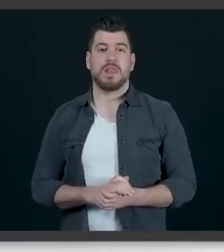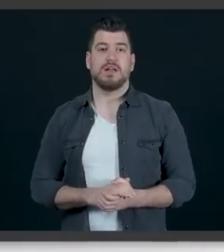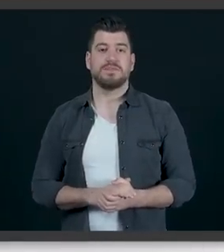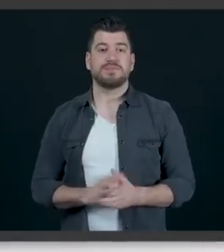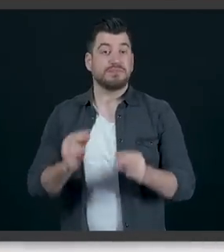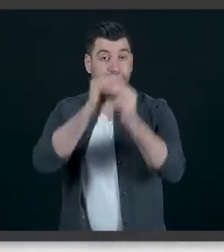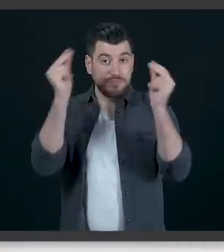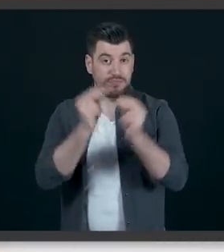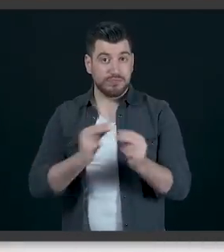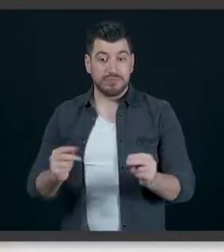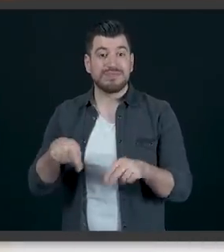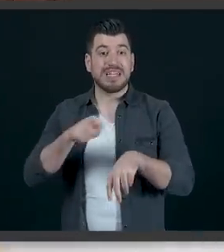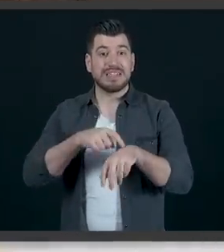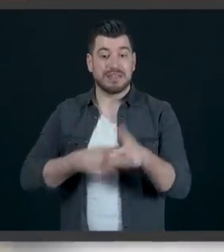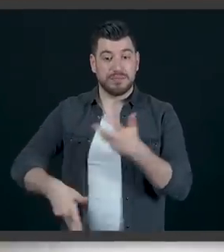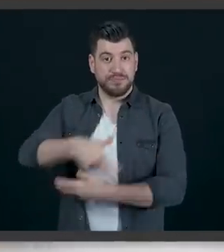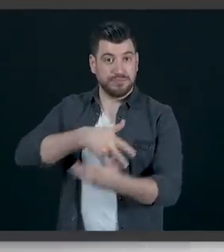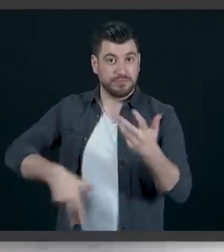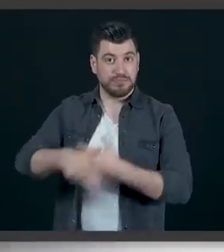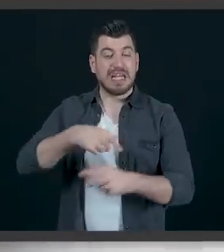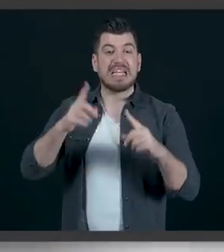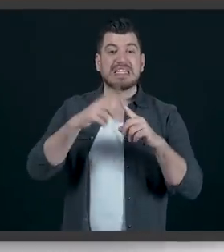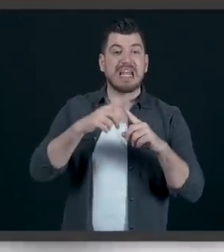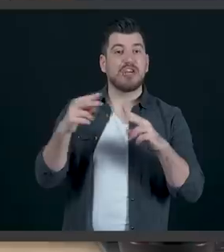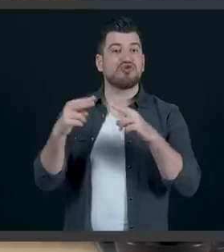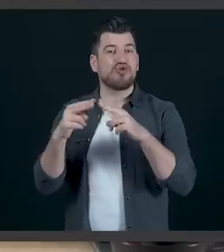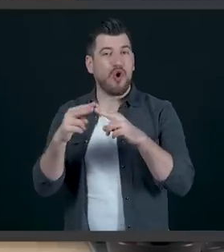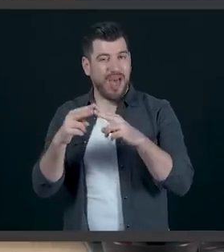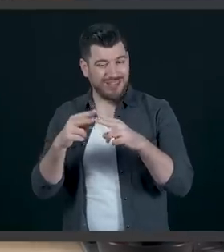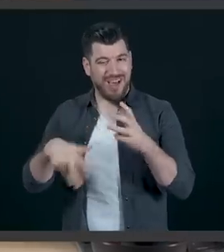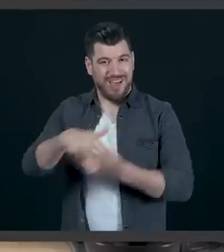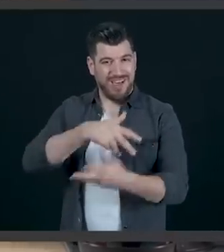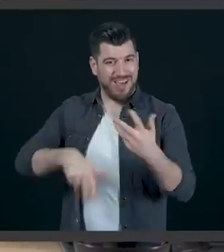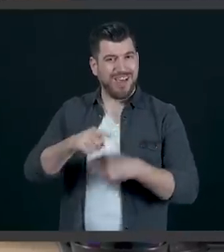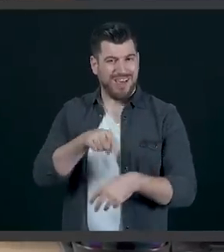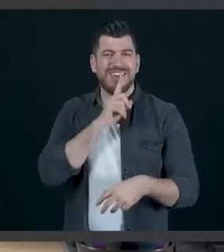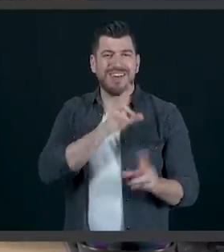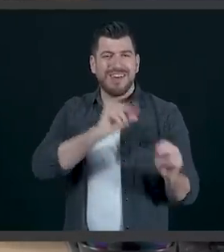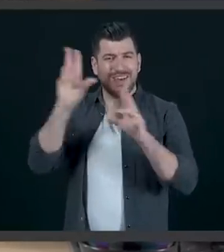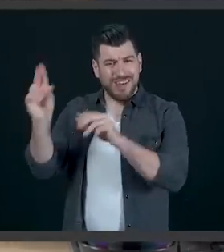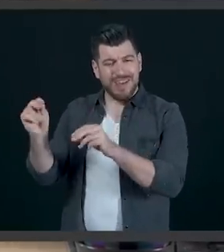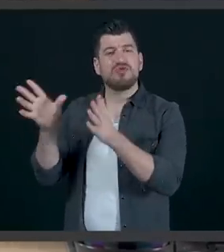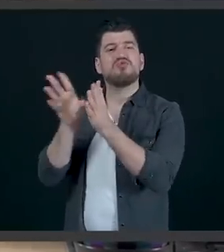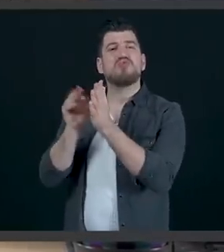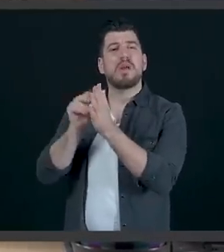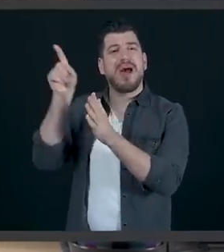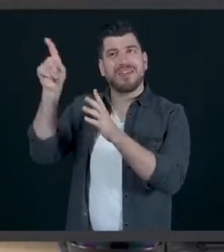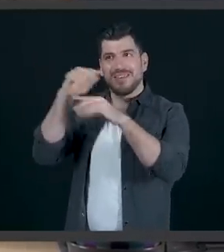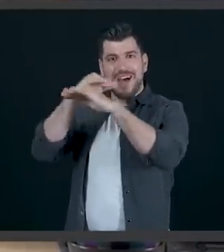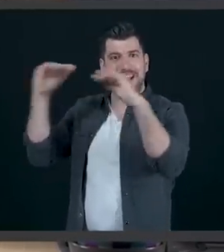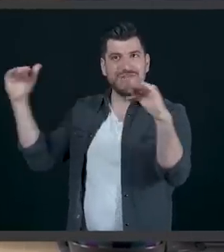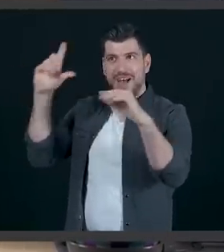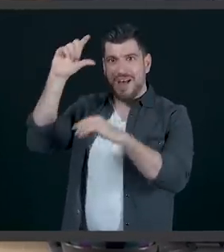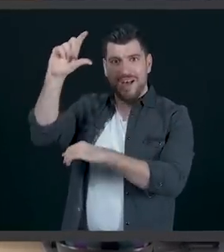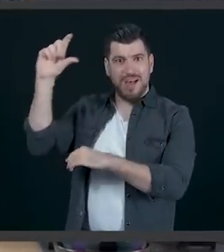Άρα, μόλις ανακατέψουμε, έχουμε και το ταχίνι με σοκολάτα που βρίσκεται και στο σούπερ μάρκετ. Ανακεφαλαίωση έκανα, έτσι απλά,